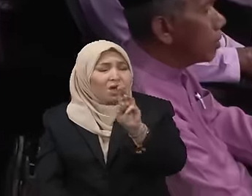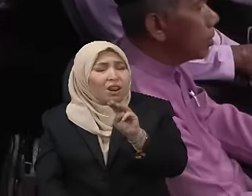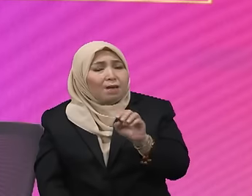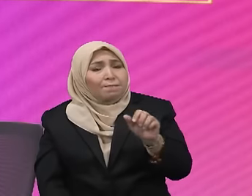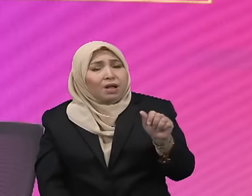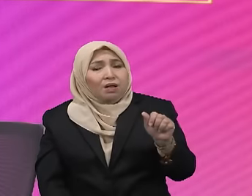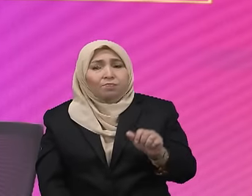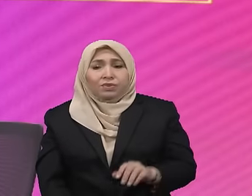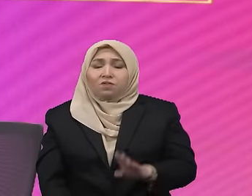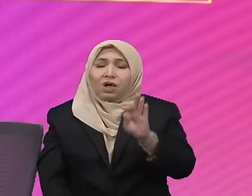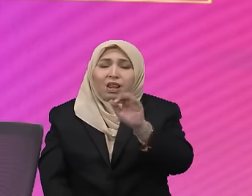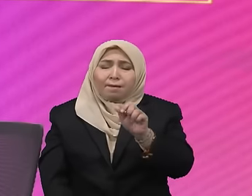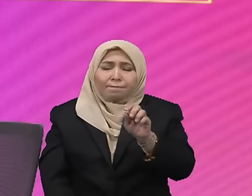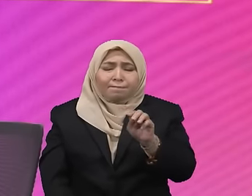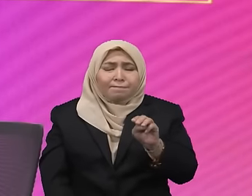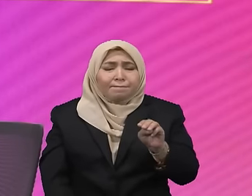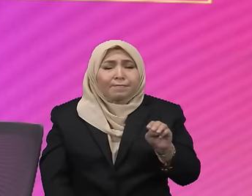فَلَمَّا